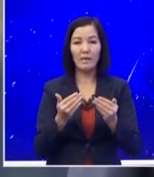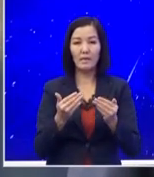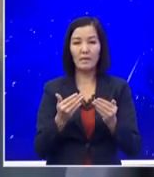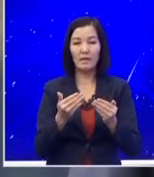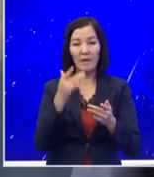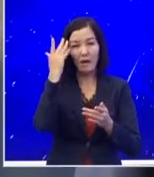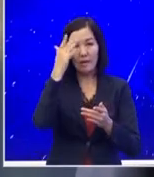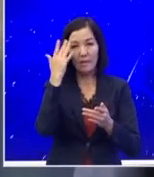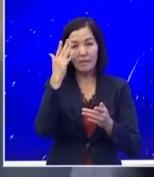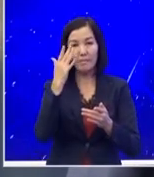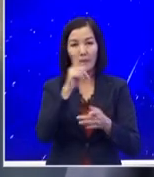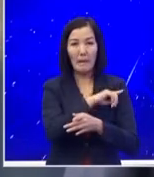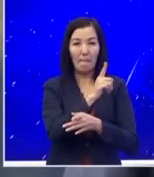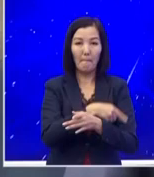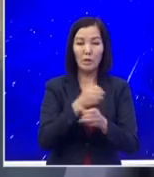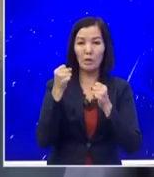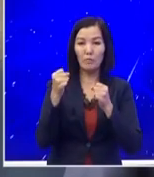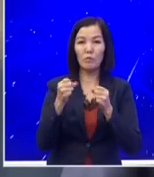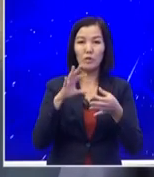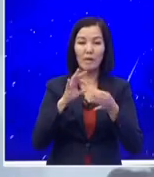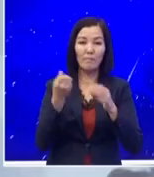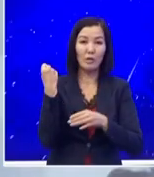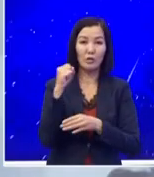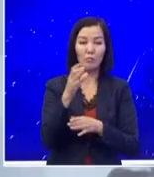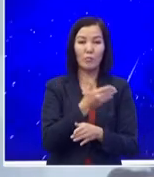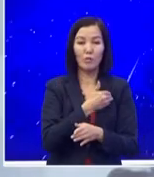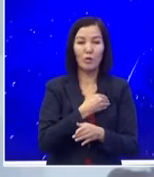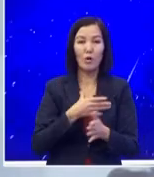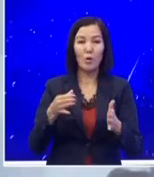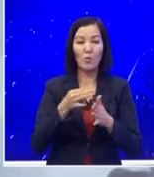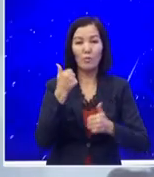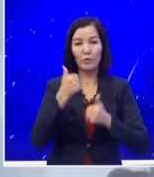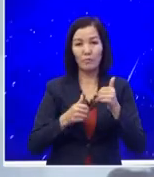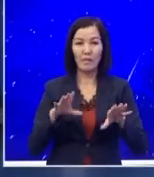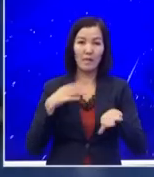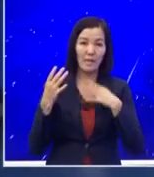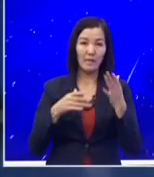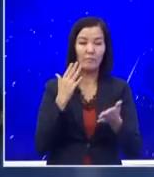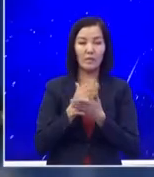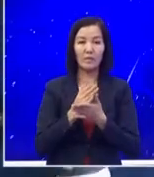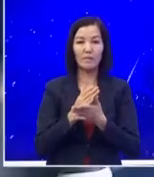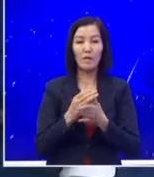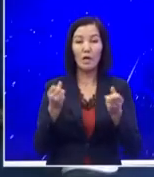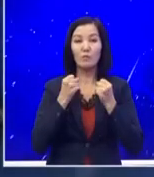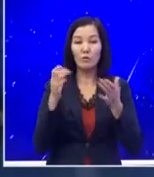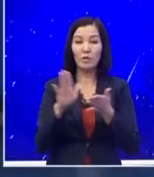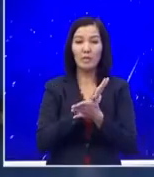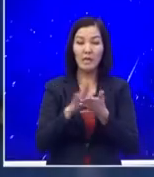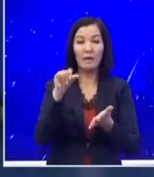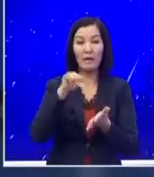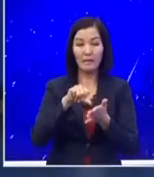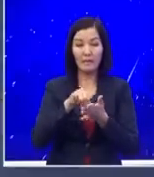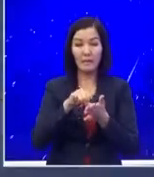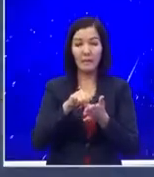арманым мықты боксшы болып, олимпийский чемпион болу. Қазір облыс чемпионатына дайындалып жатырмын. Спортшылар мұнда тегін дайындалады. Айта